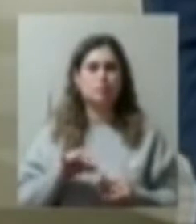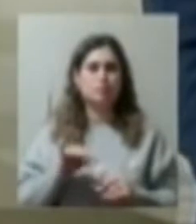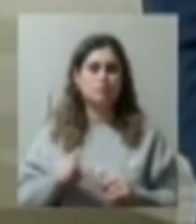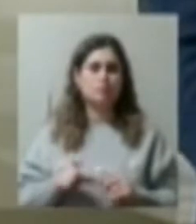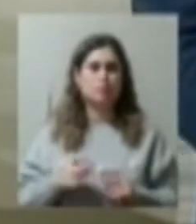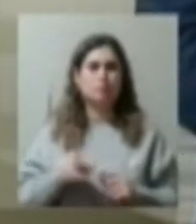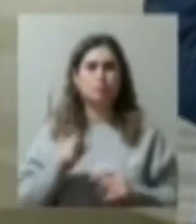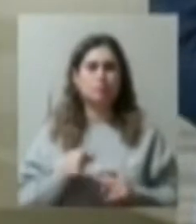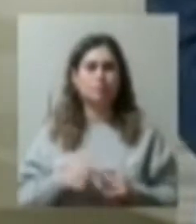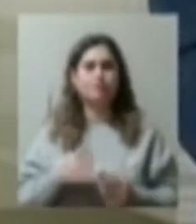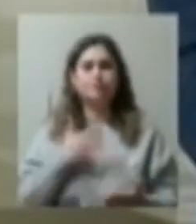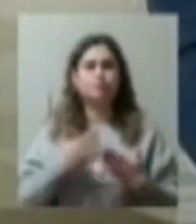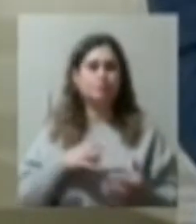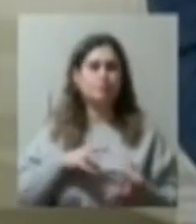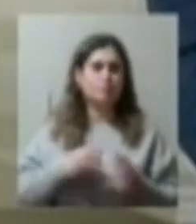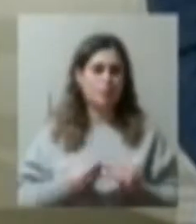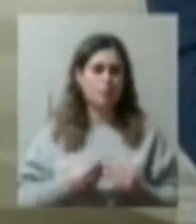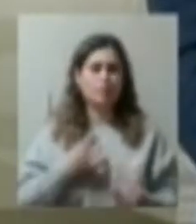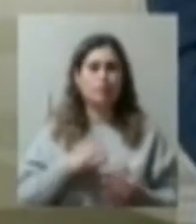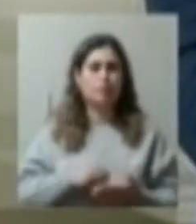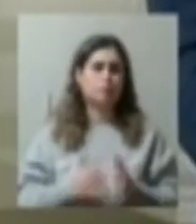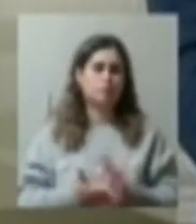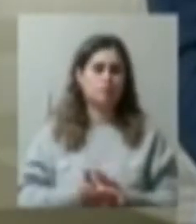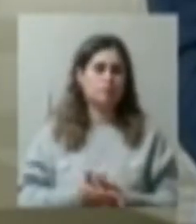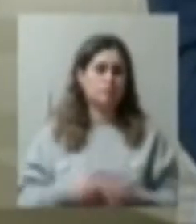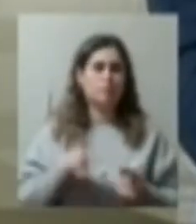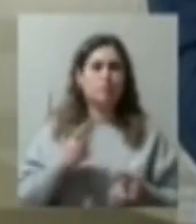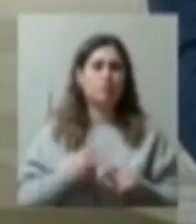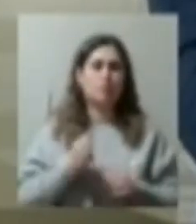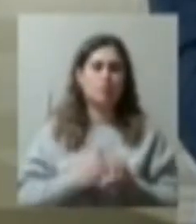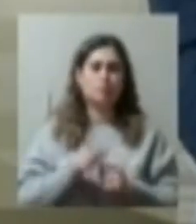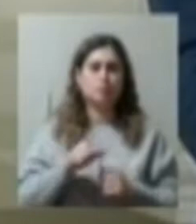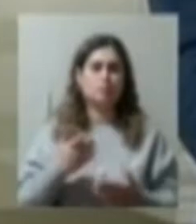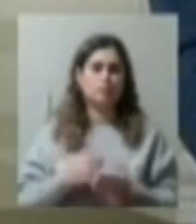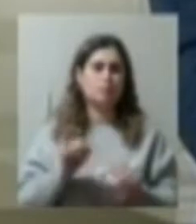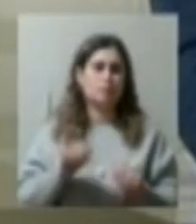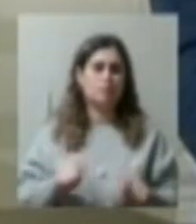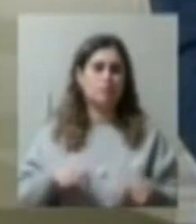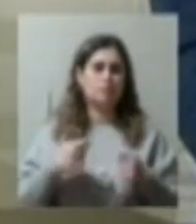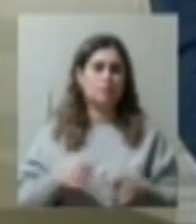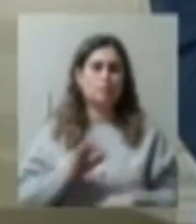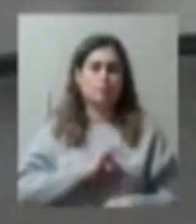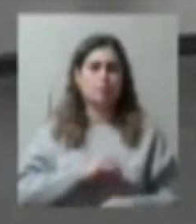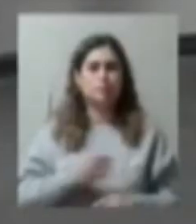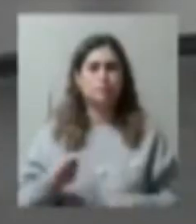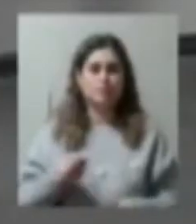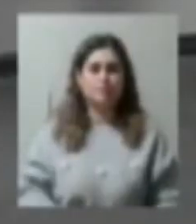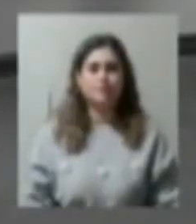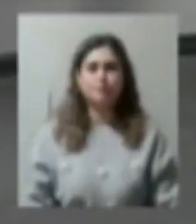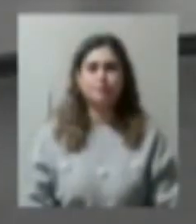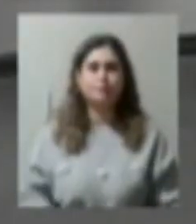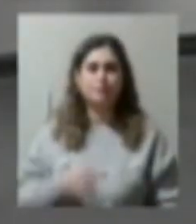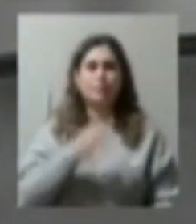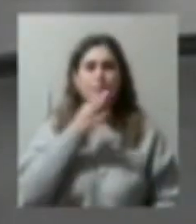на взаємовигадних условіях. Тому кожен громадянин має право передавати, користуватися землею. Ви сказали,